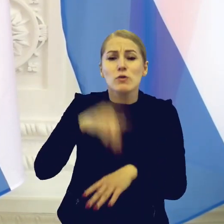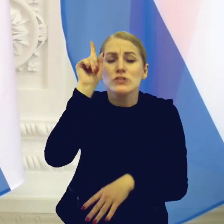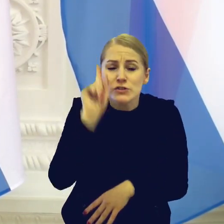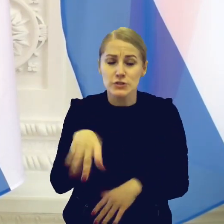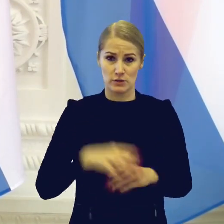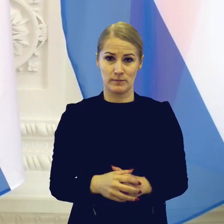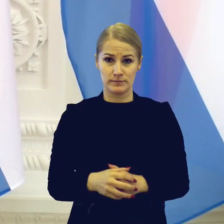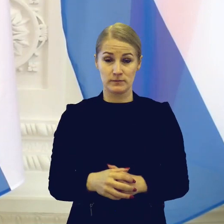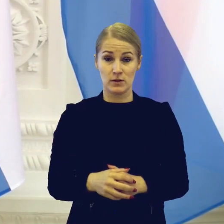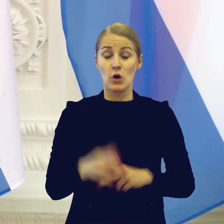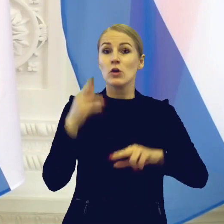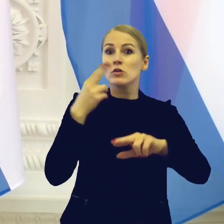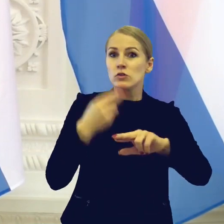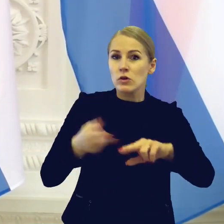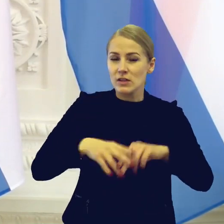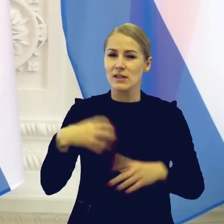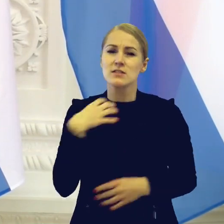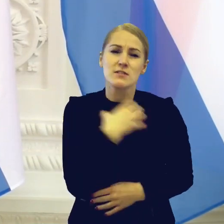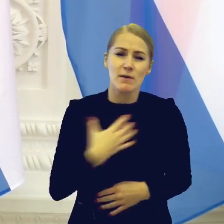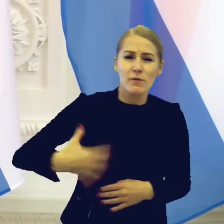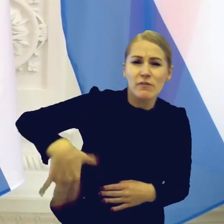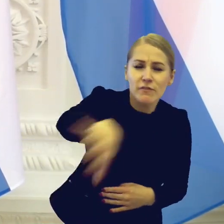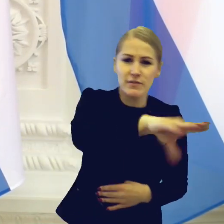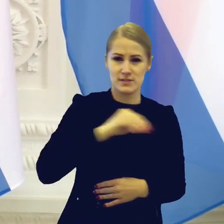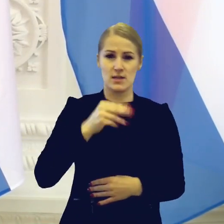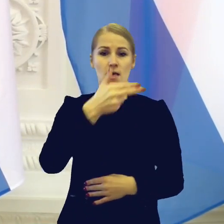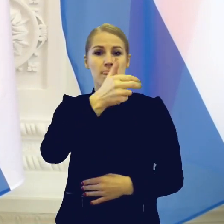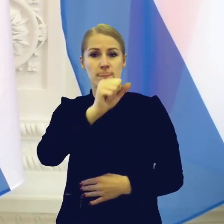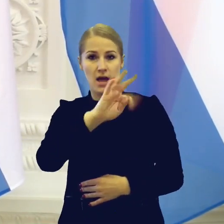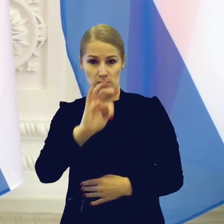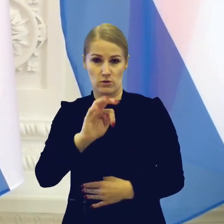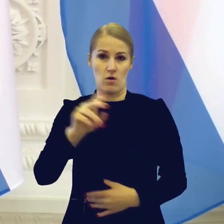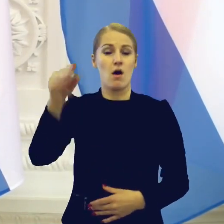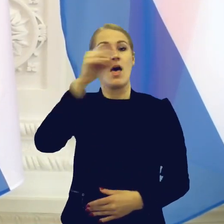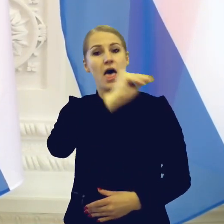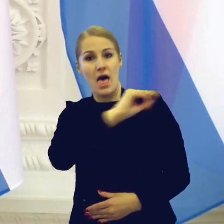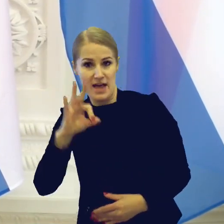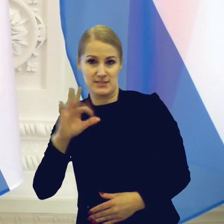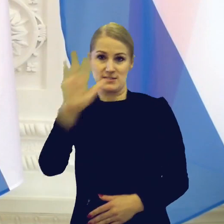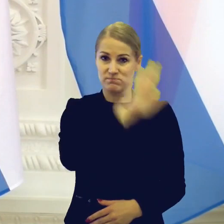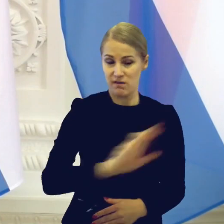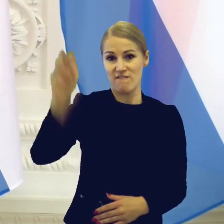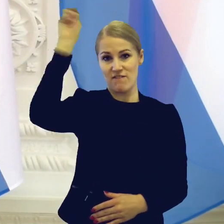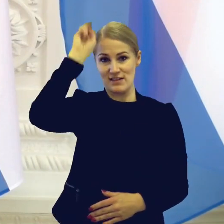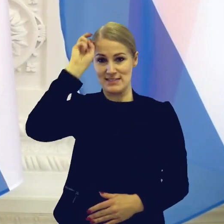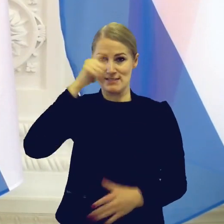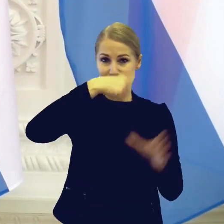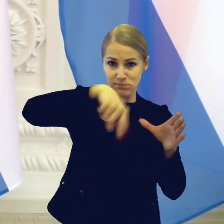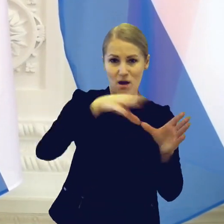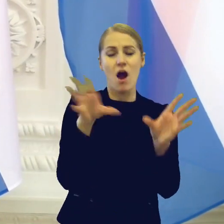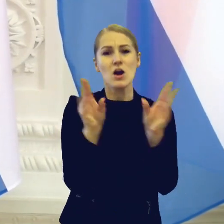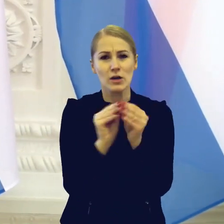Dėl to labai svarbu, kad mes visi Europos partneriai, NATO sąjungininkai, visi kartu aktyviai ir vieningai